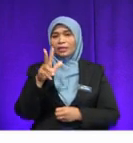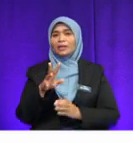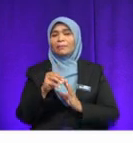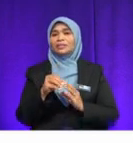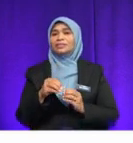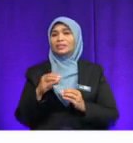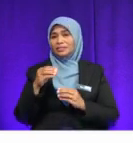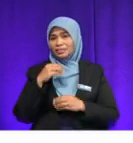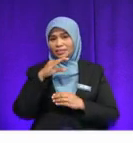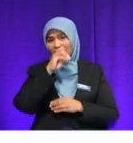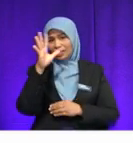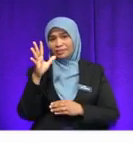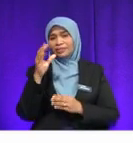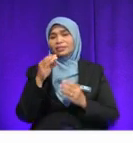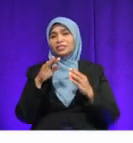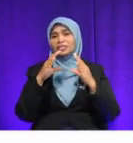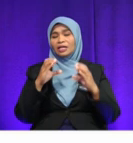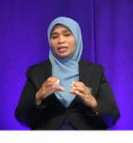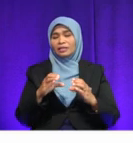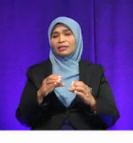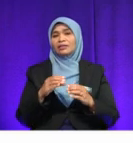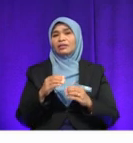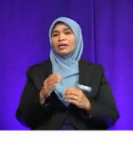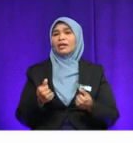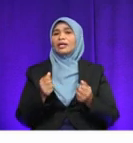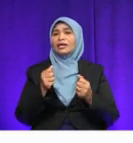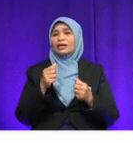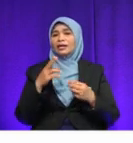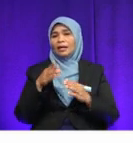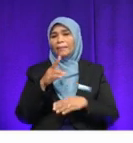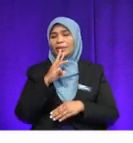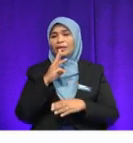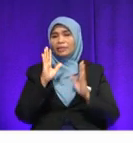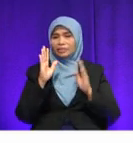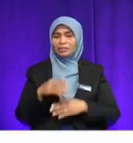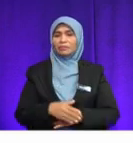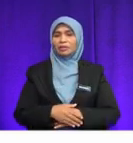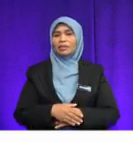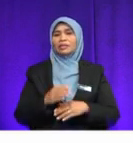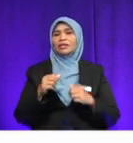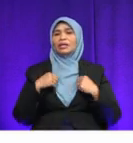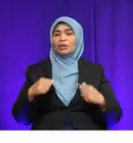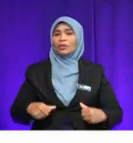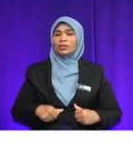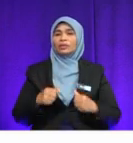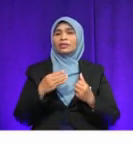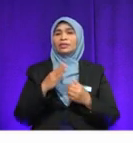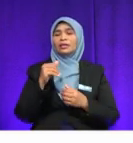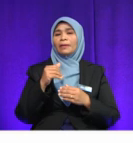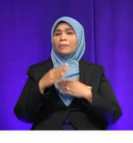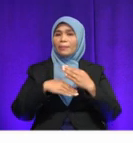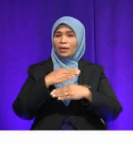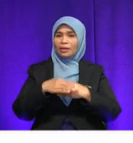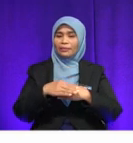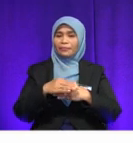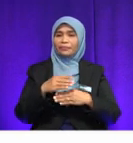cara mengangkat hadas dalam keadaan anggota wudhu yang berbalut dan yang kelima